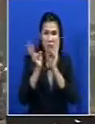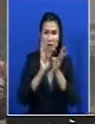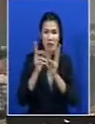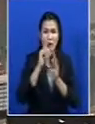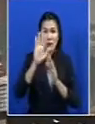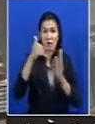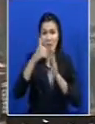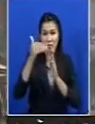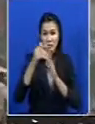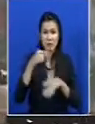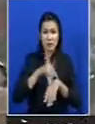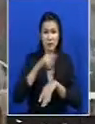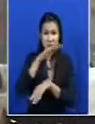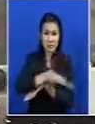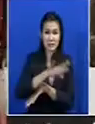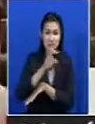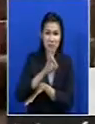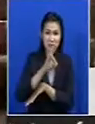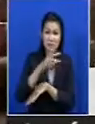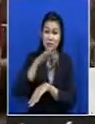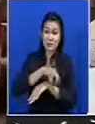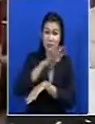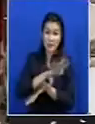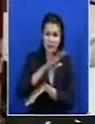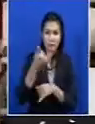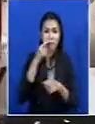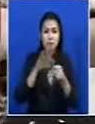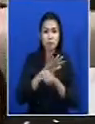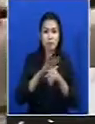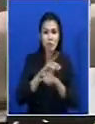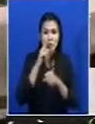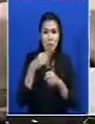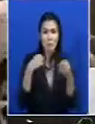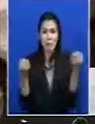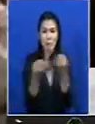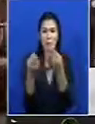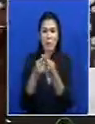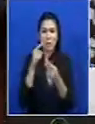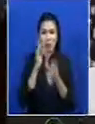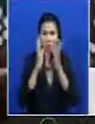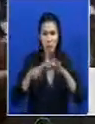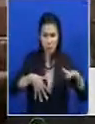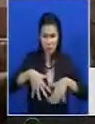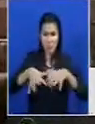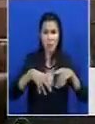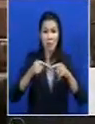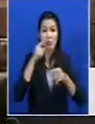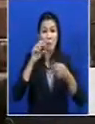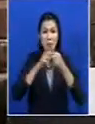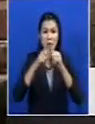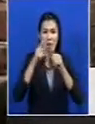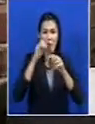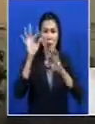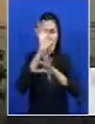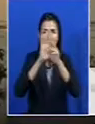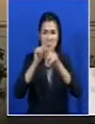9จังหวัดภาคเหนือณเวลา 17:00 นของวันนี้นะครับอยู่ในเกณฑ์ปานกลางถึงมีผลกระทบต่อสุขภาพของประชาชนโดยเฉพาะปัญหาหมอกควัน